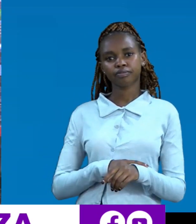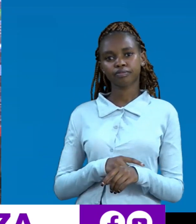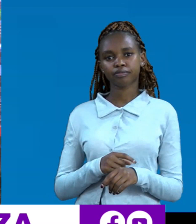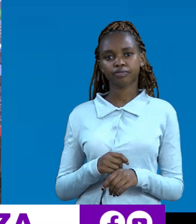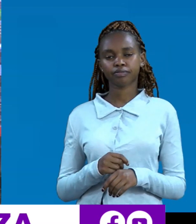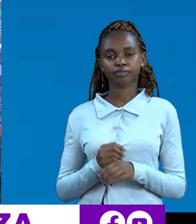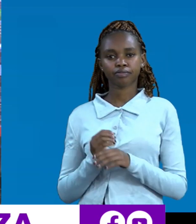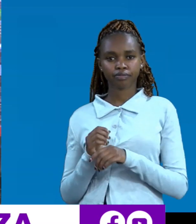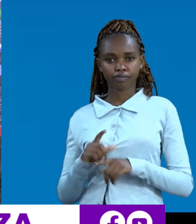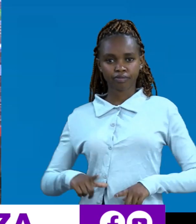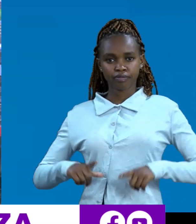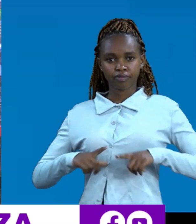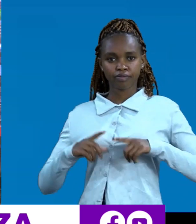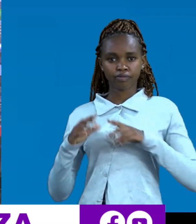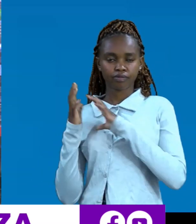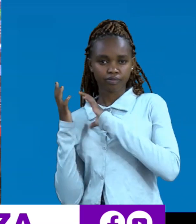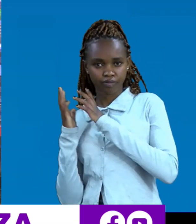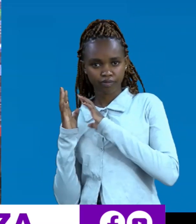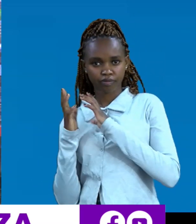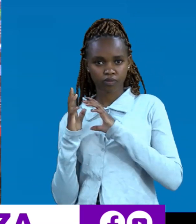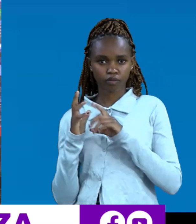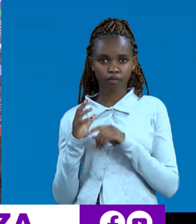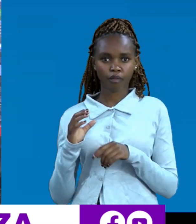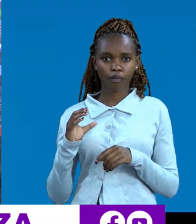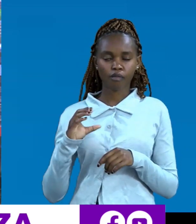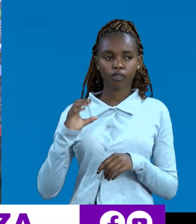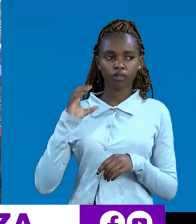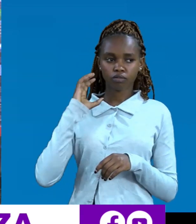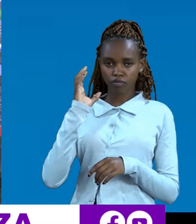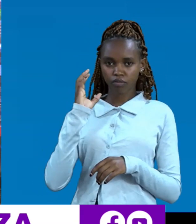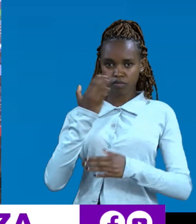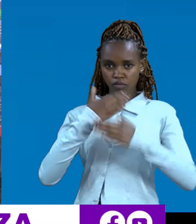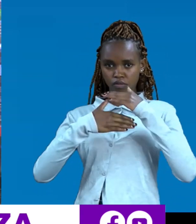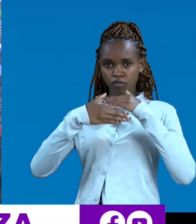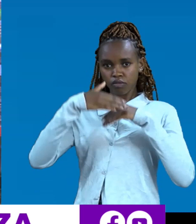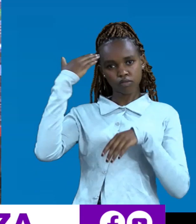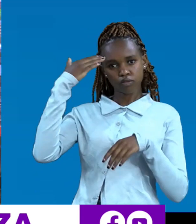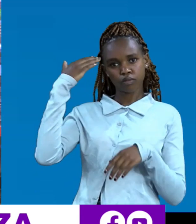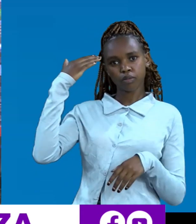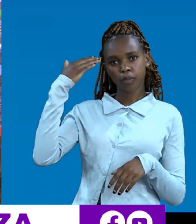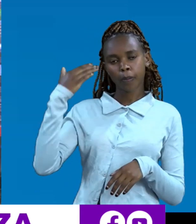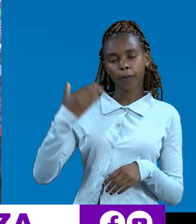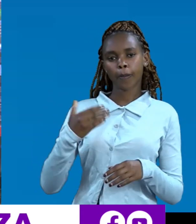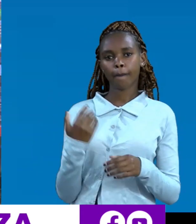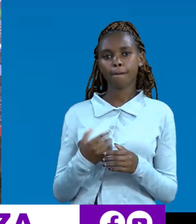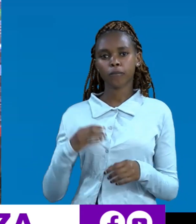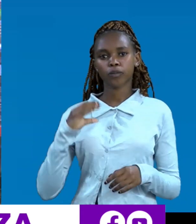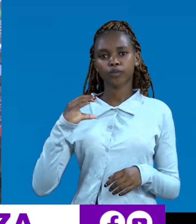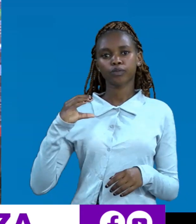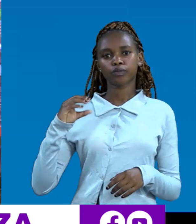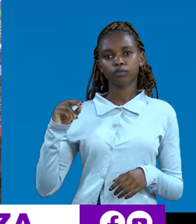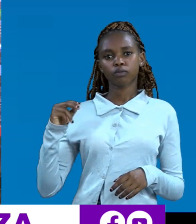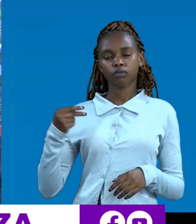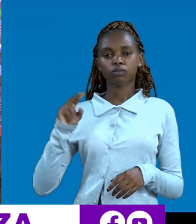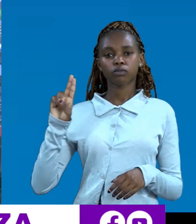Uhai Festival this round itakuwa Chuka University. Kabisa. Ni Saturday, sino DJ? Saturday. Saturday. Mm-hmm. We chomoka, enda jibambe, ita